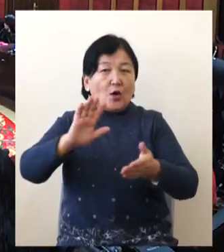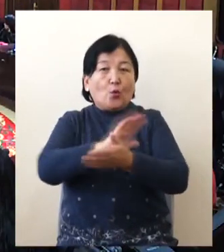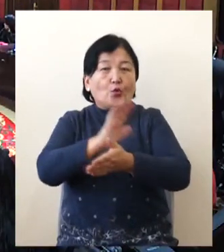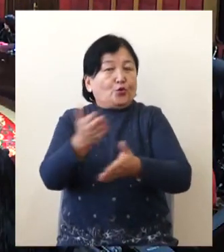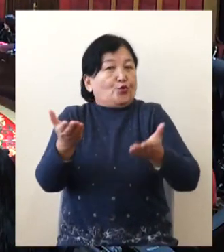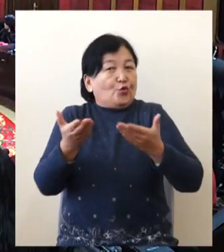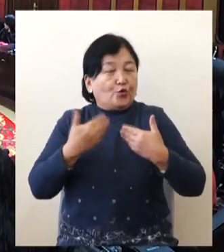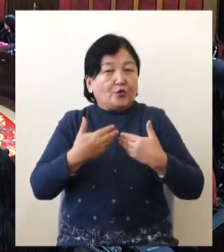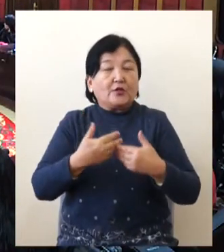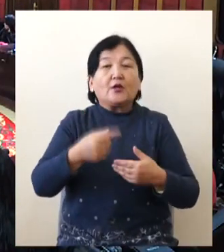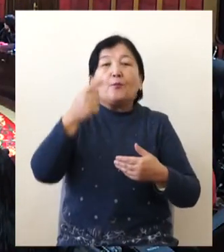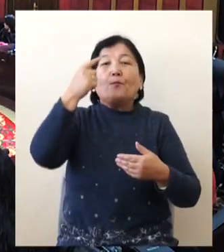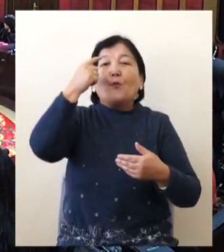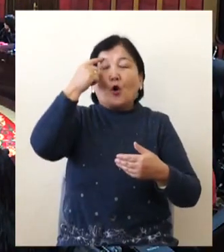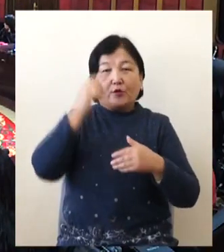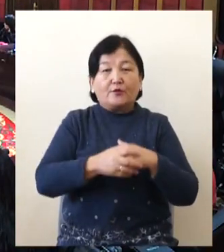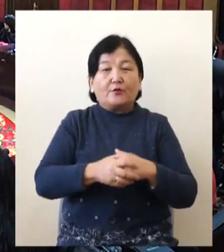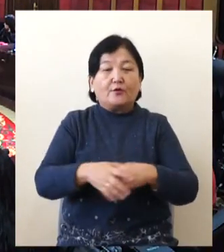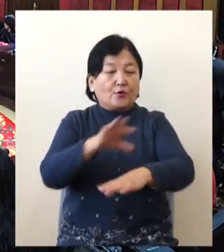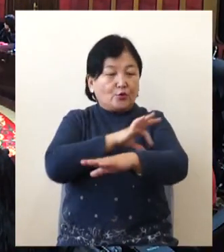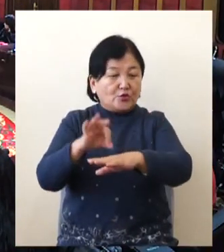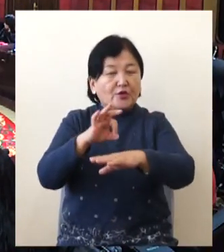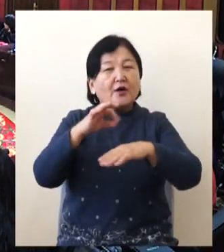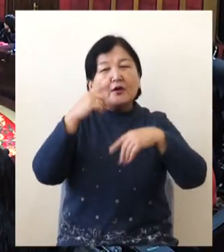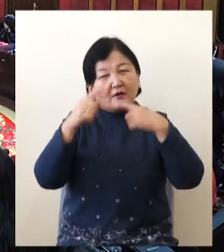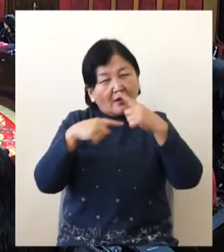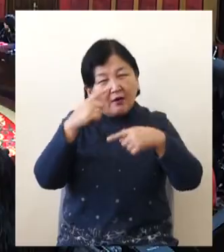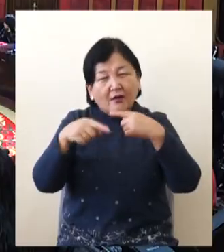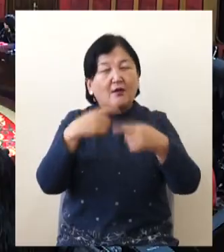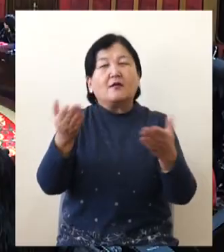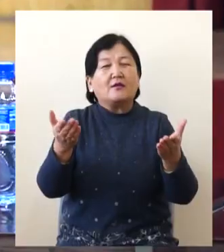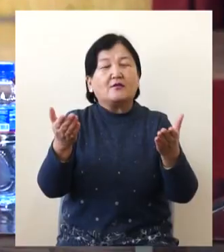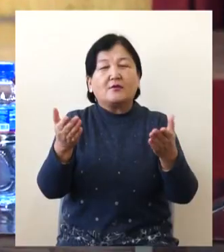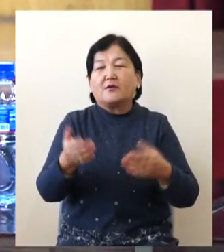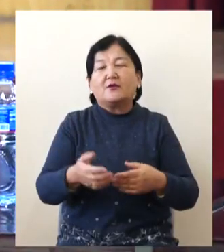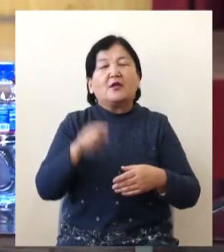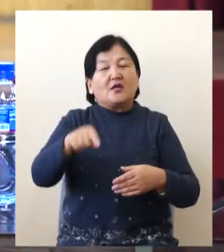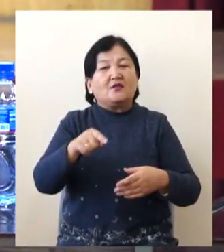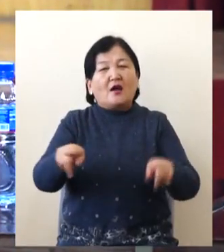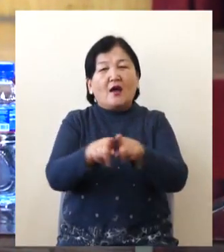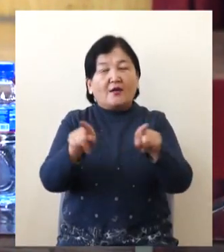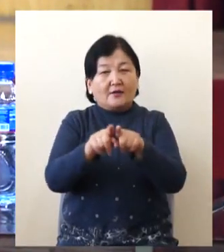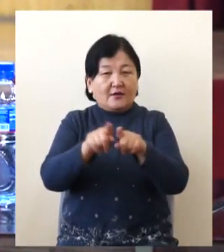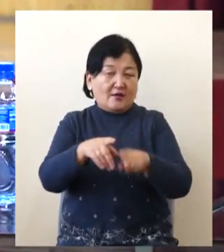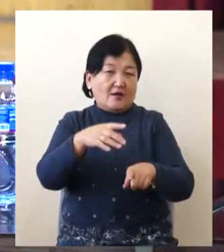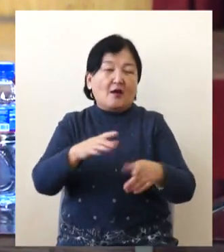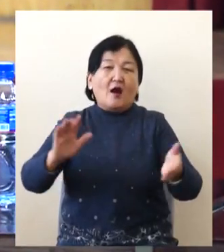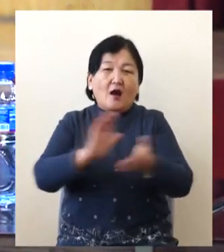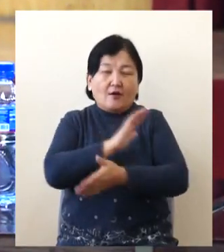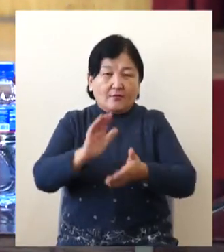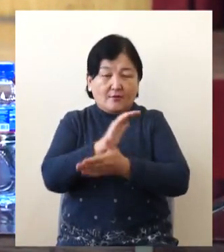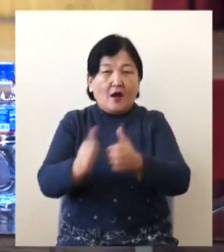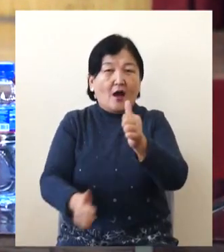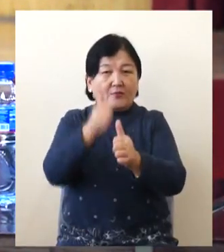ярих, шуугих, шав тавихаас яагаад хэтрэхгүй юм бэ гэдгийг өөрөө ирэхгүй бодох хад хурж